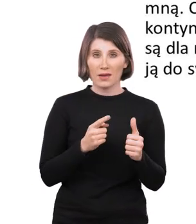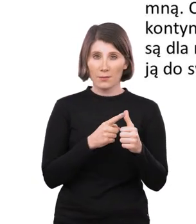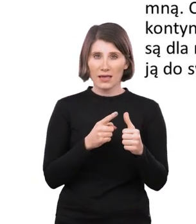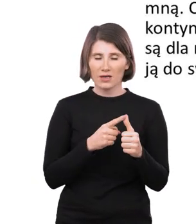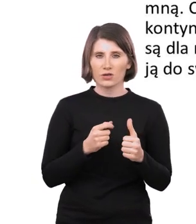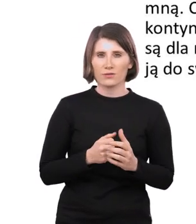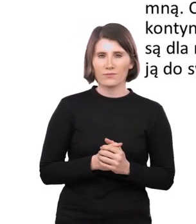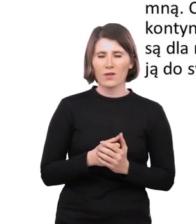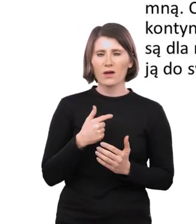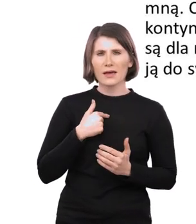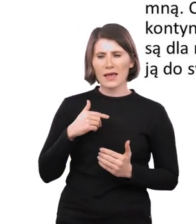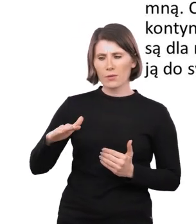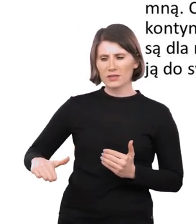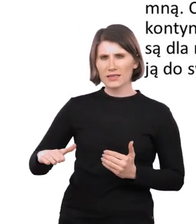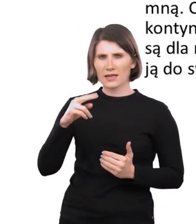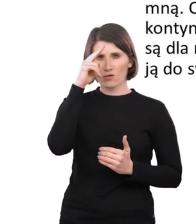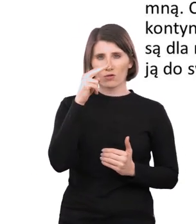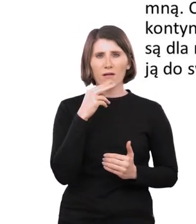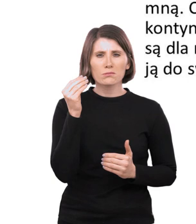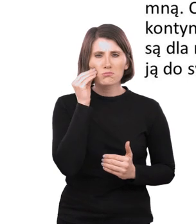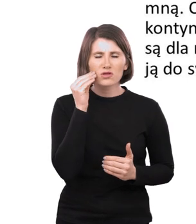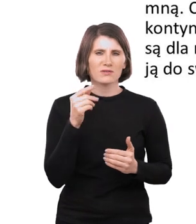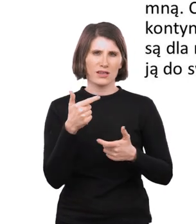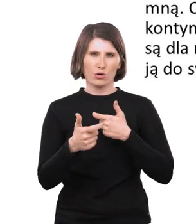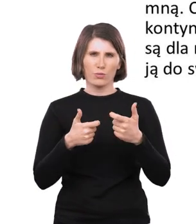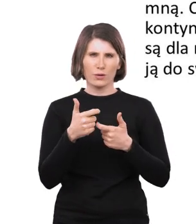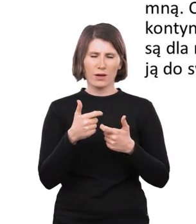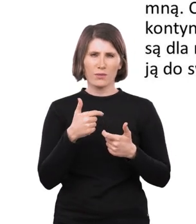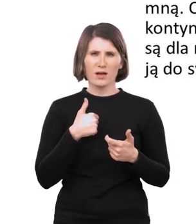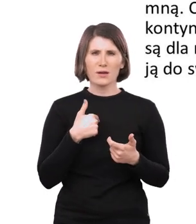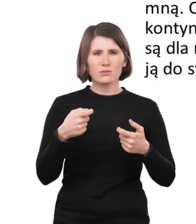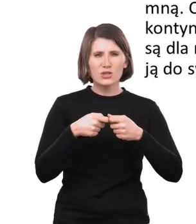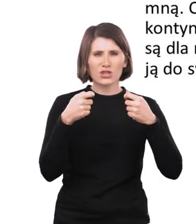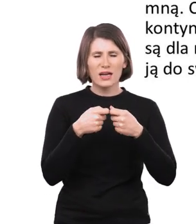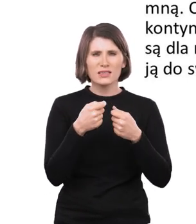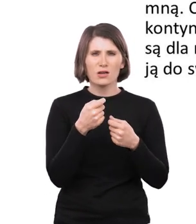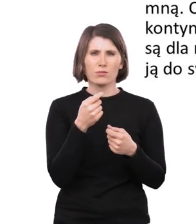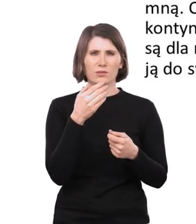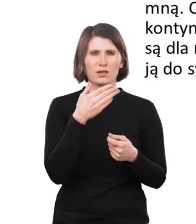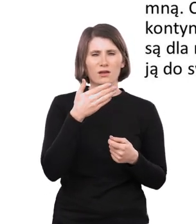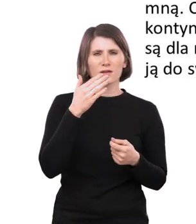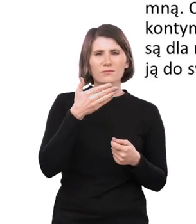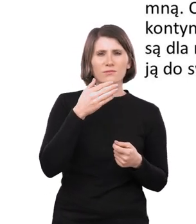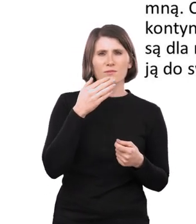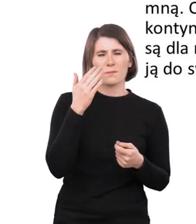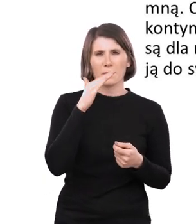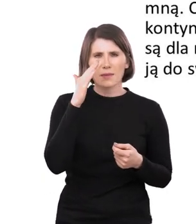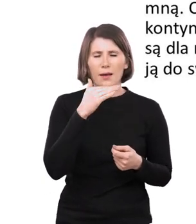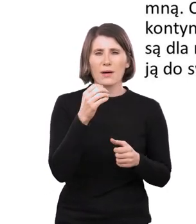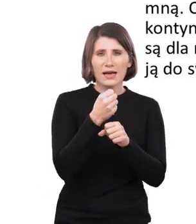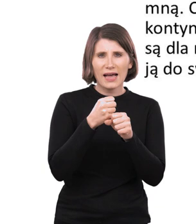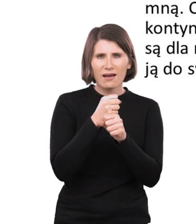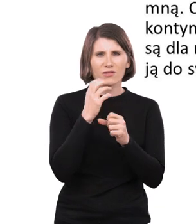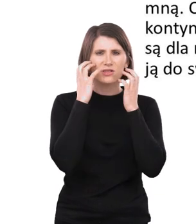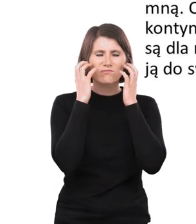nie całowałem taty. Nie dawałem sobie rady z kawowym zapachem jego oddechu i szorstkością jego brody. Chcąc mi pomóc,